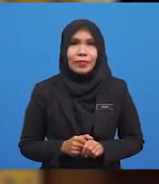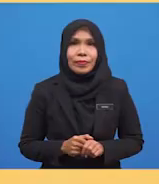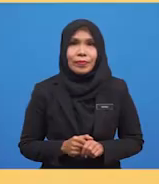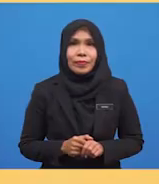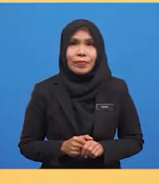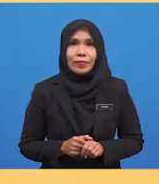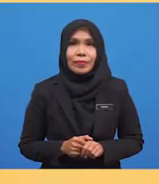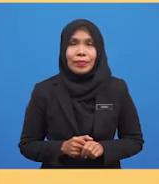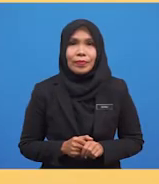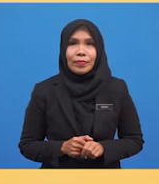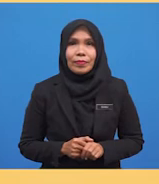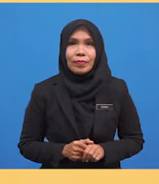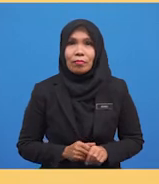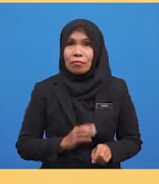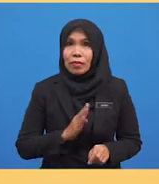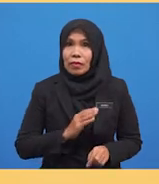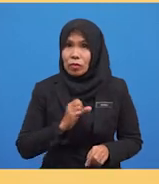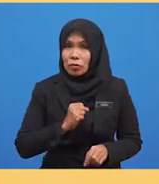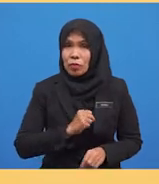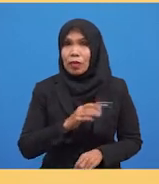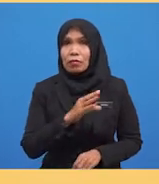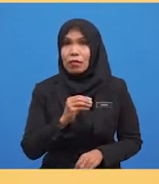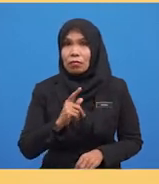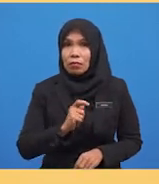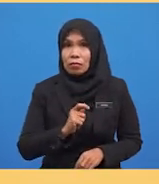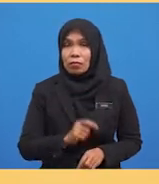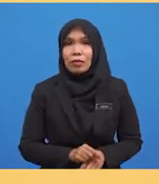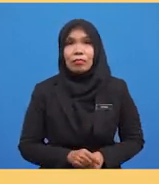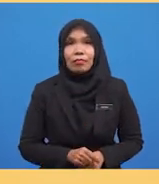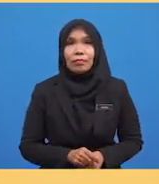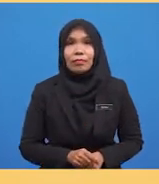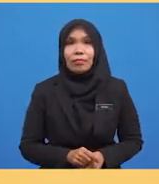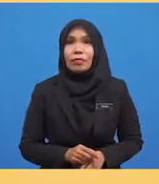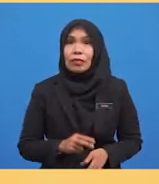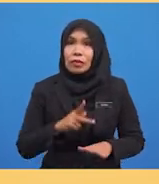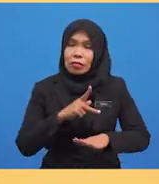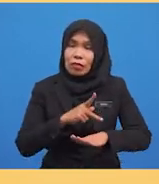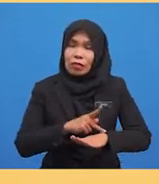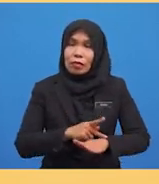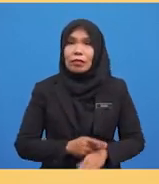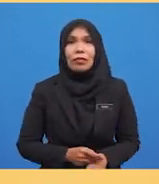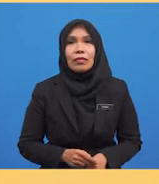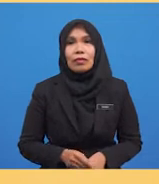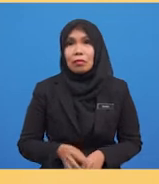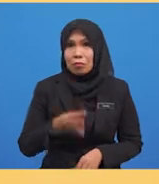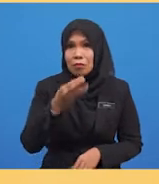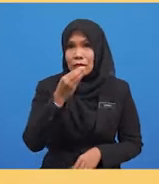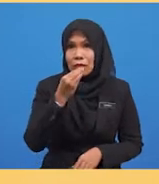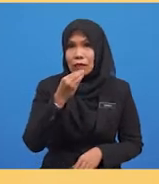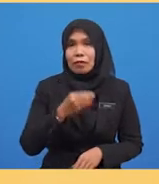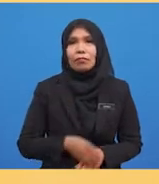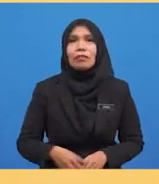ialah adab sopan dan tertib ketika menjamu selera dalam sesuatu